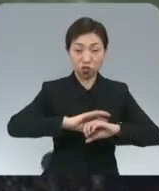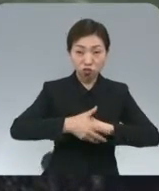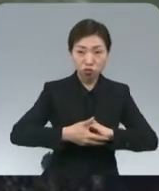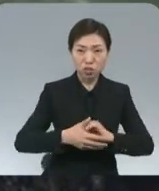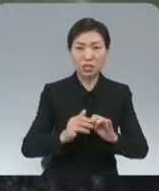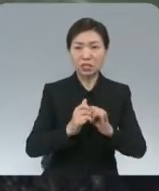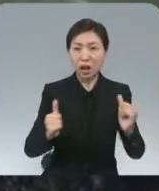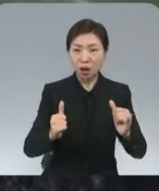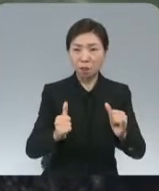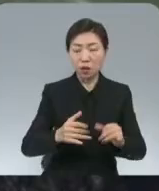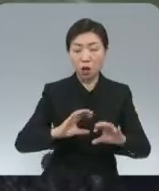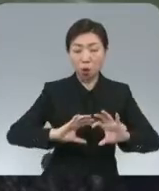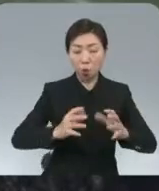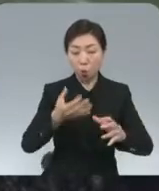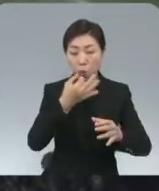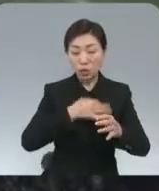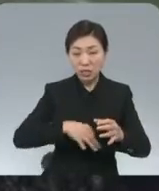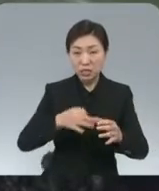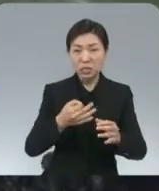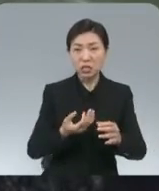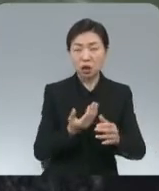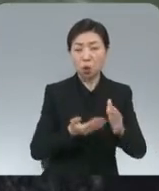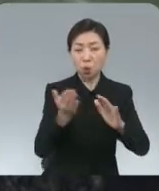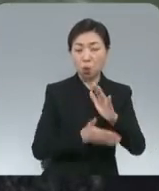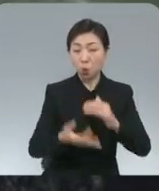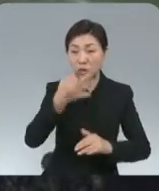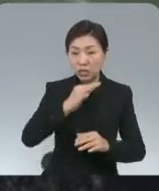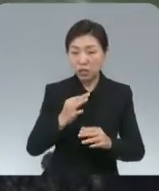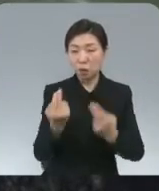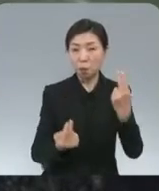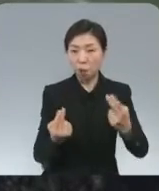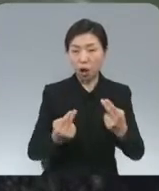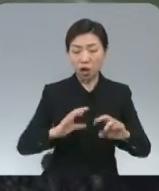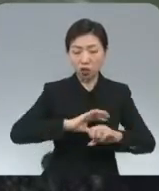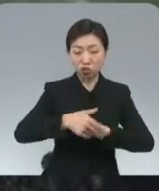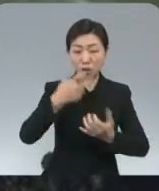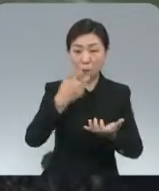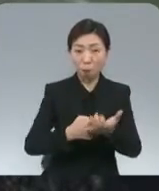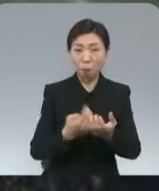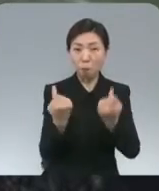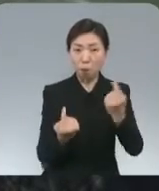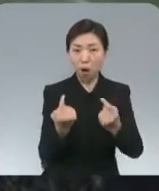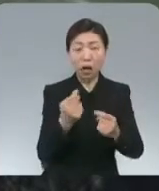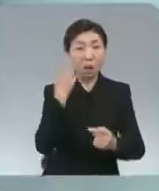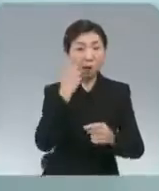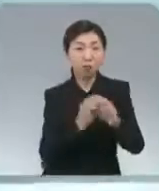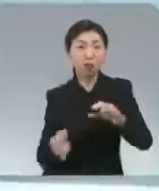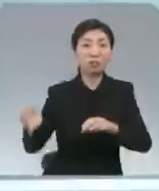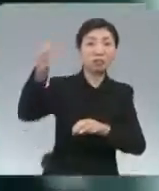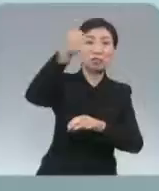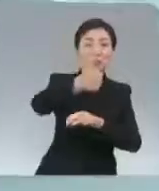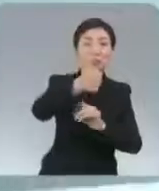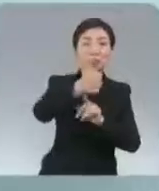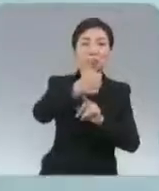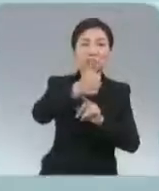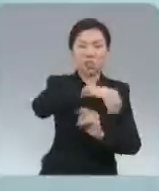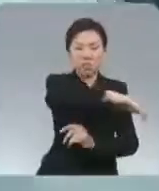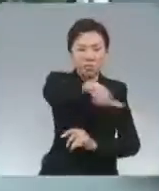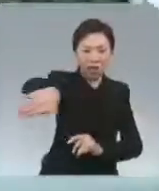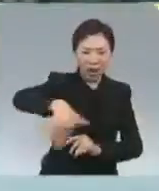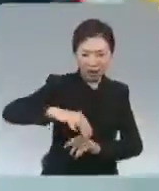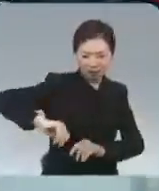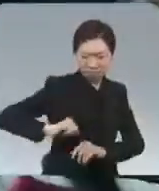発汗は去年の演説では北韓に対するダブルスタンダードを撤回すれば対話に臨む可能性はあるとし